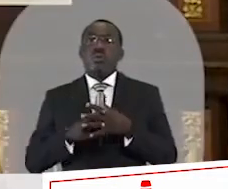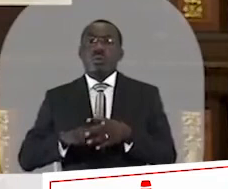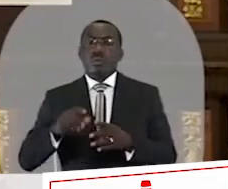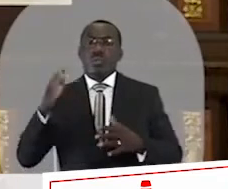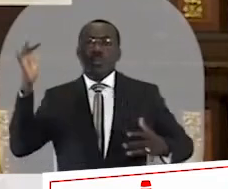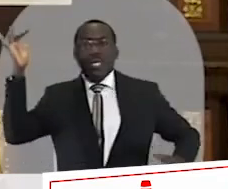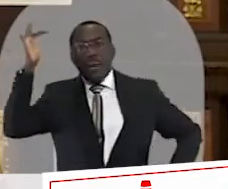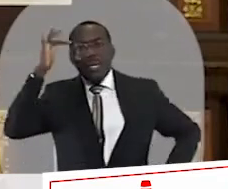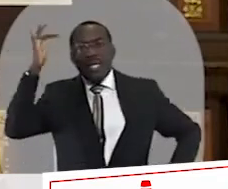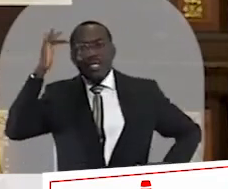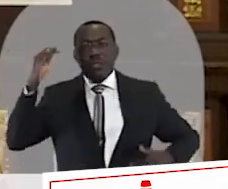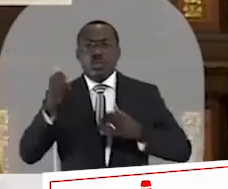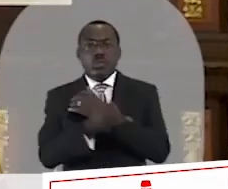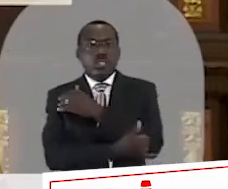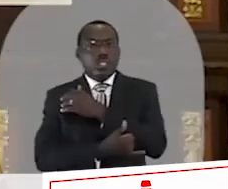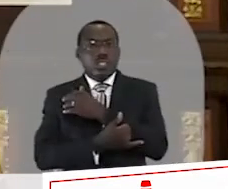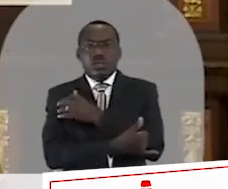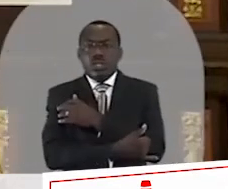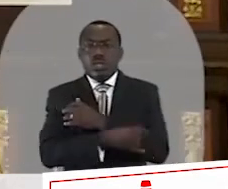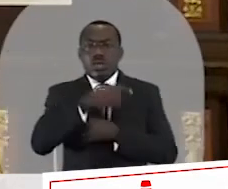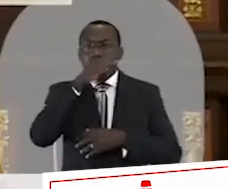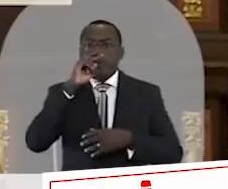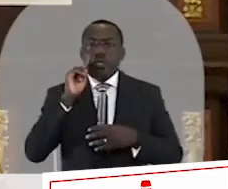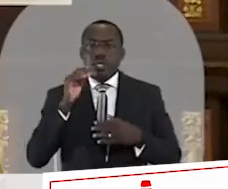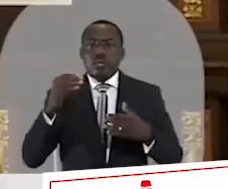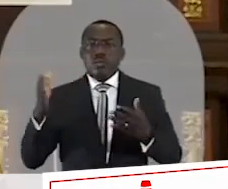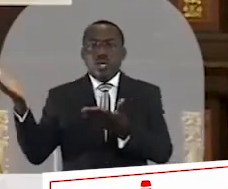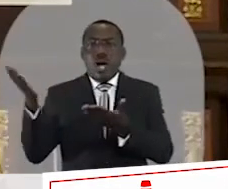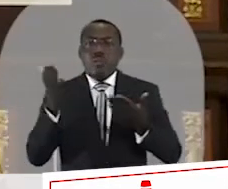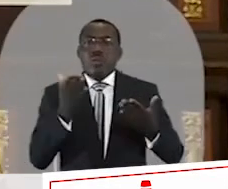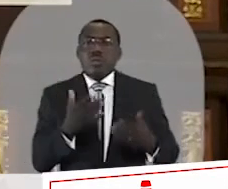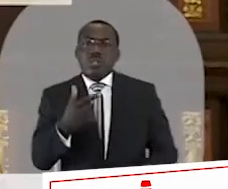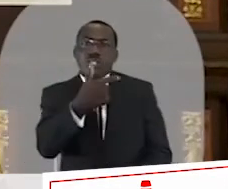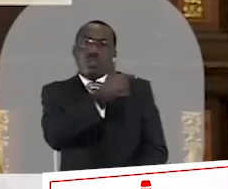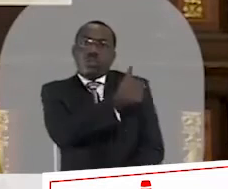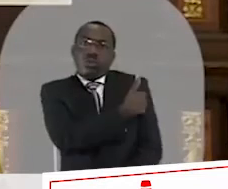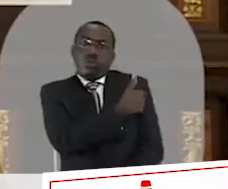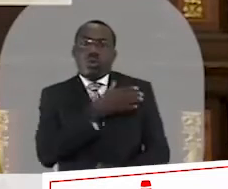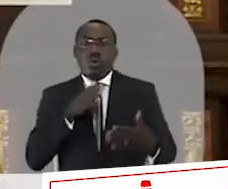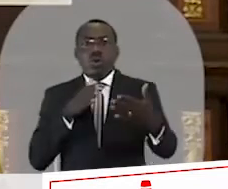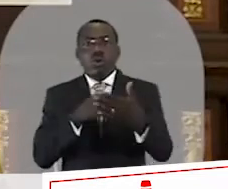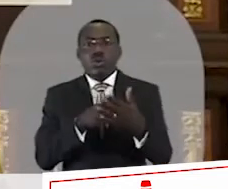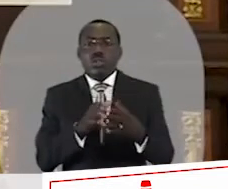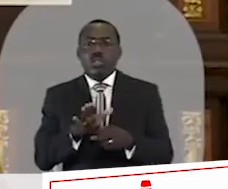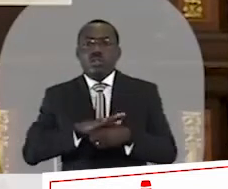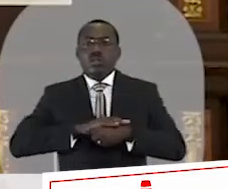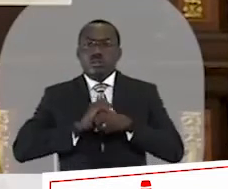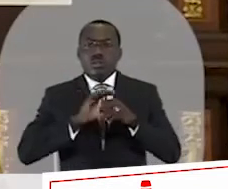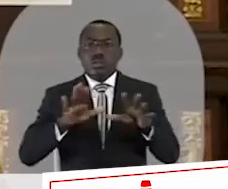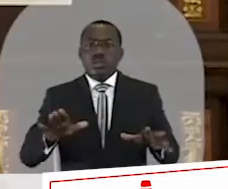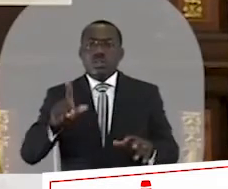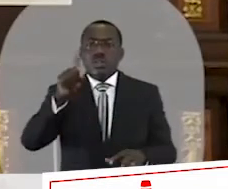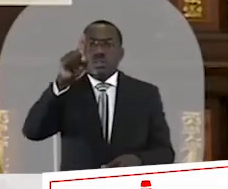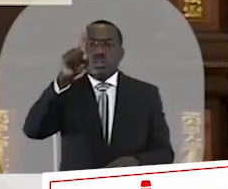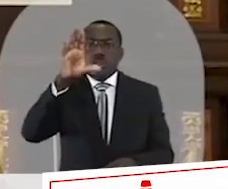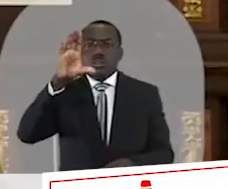adressé à la nation le chef de l'état s'est voulu rassurant lorsque prenons l'exemple des pays d'où est partie la